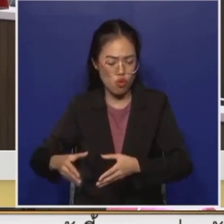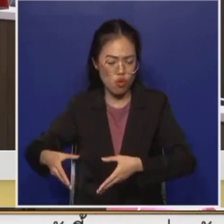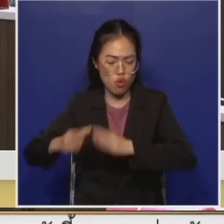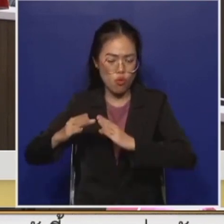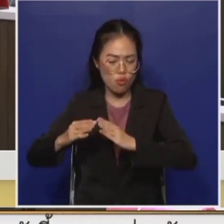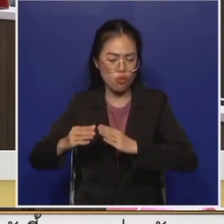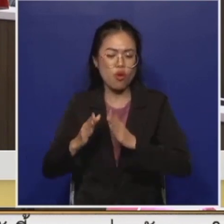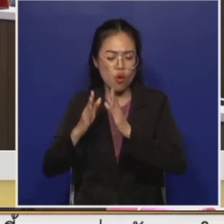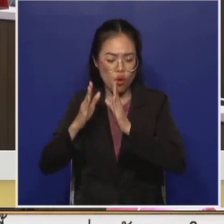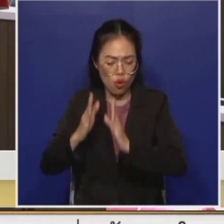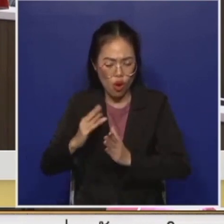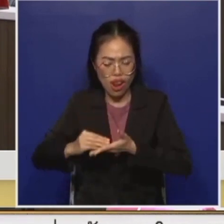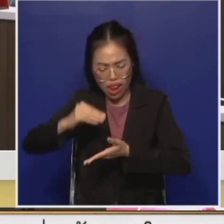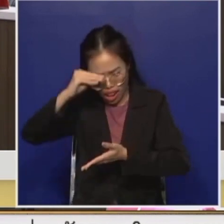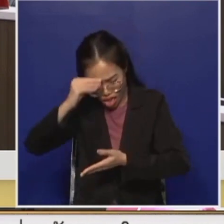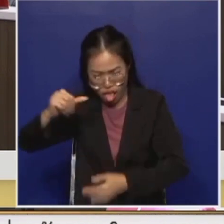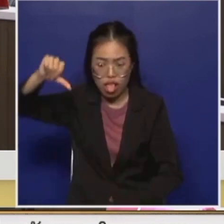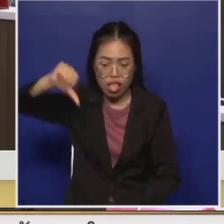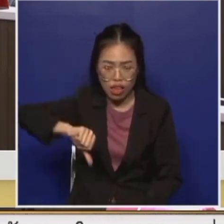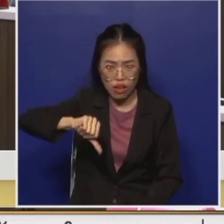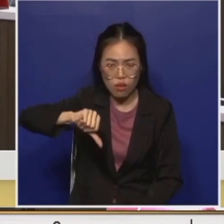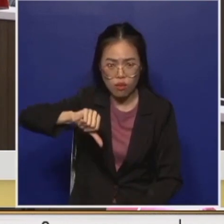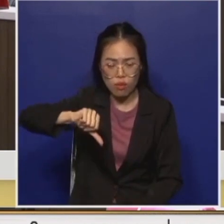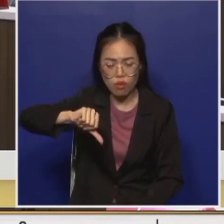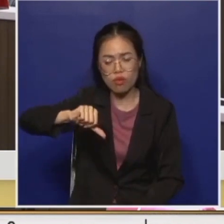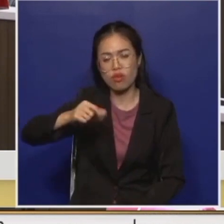านถึงเรีวก็มีสิทธิมิเสีงมขอเรีกร้อง